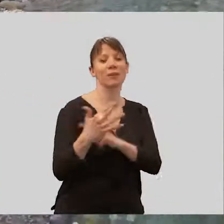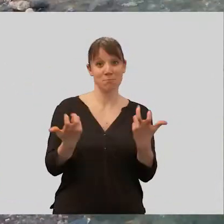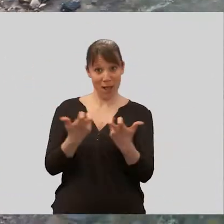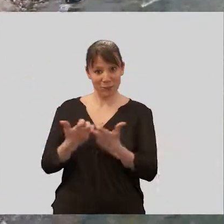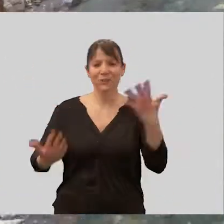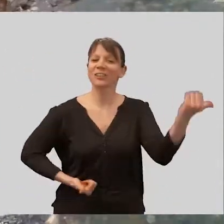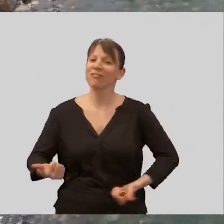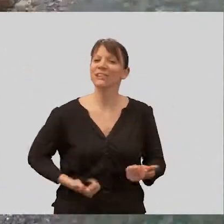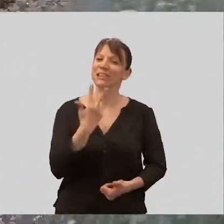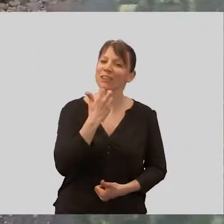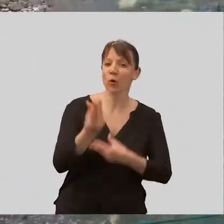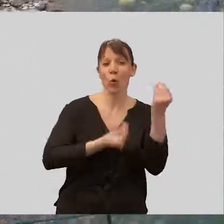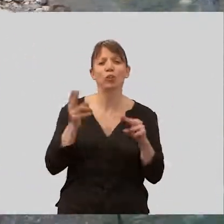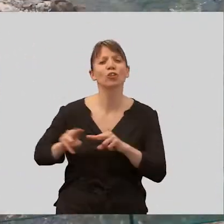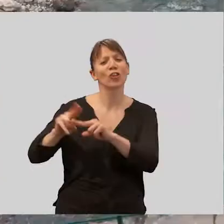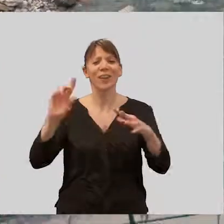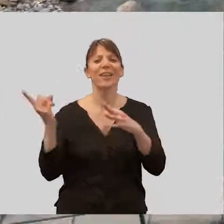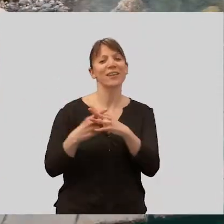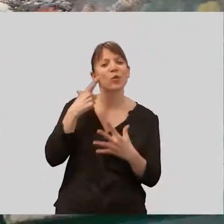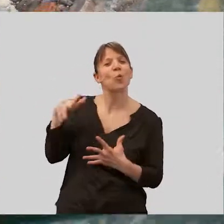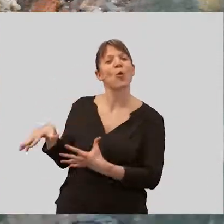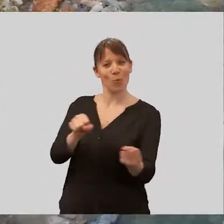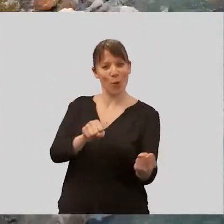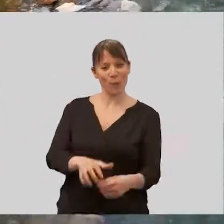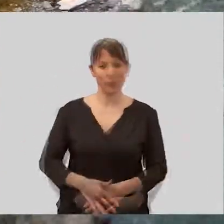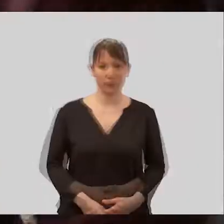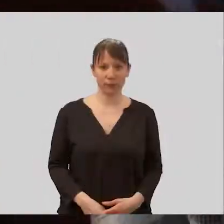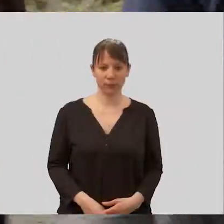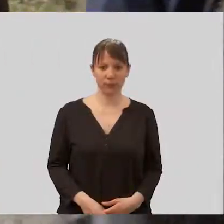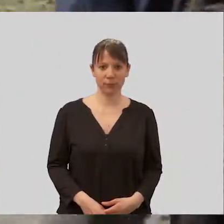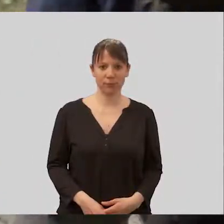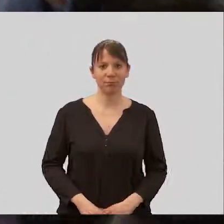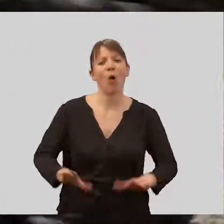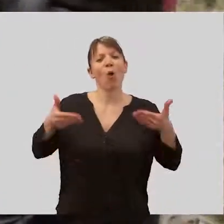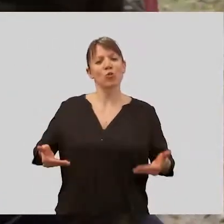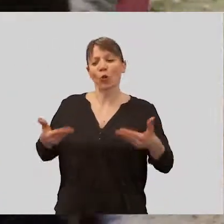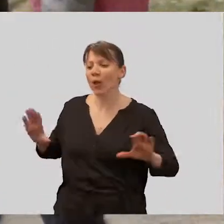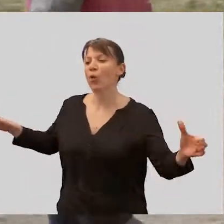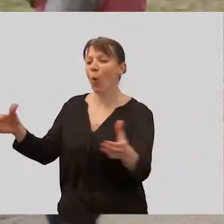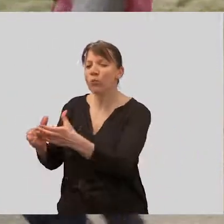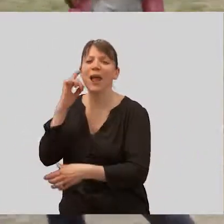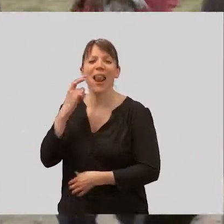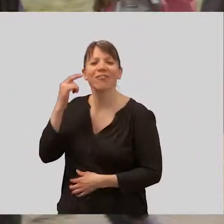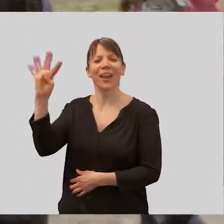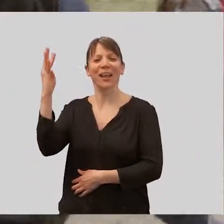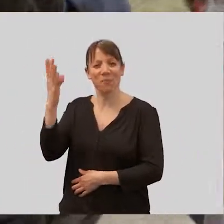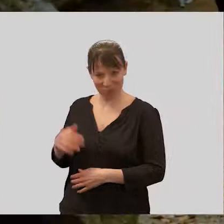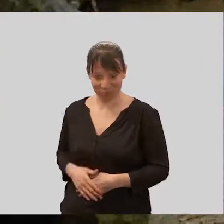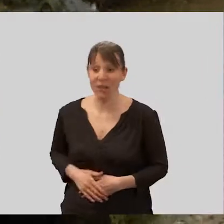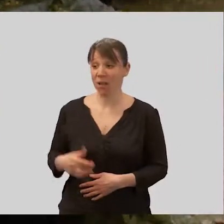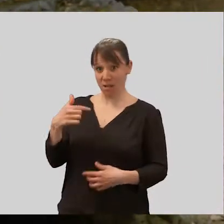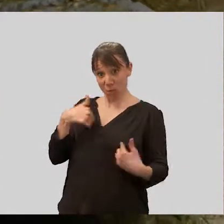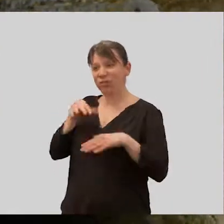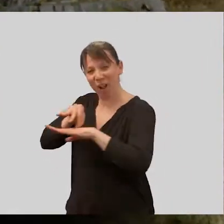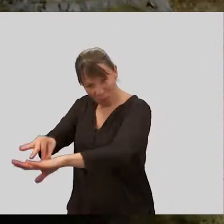sociale sous la forme de services civiques ou de chantiers d'insertion à l'emploi. Aujourd'hui, j'accompagne un groupe scolaire, des